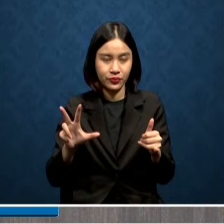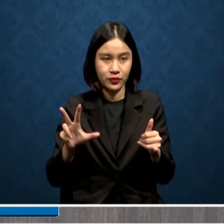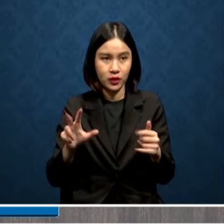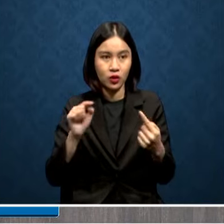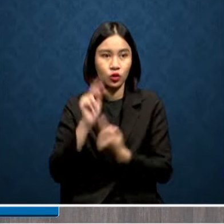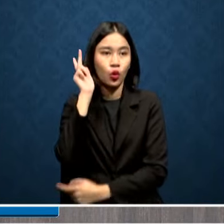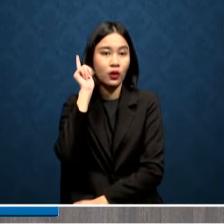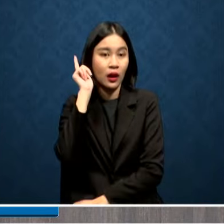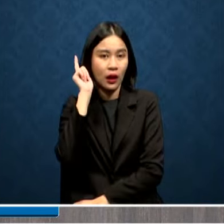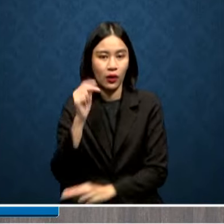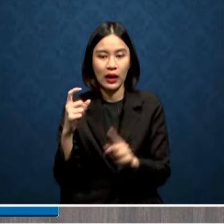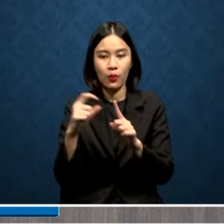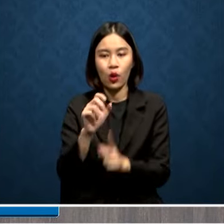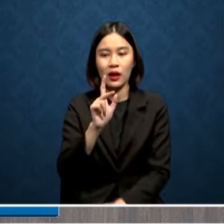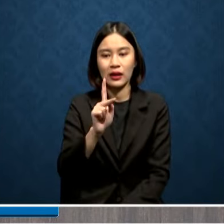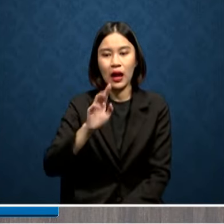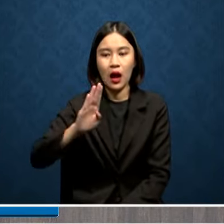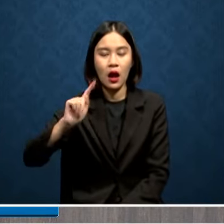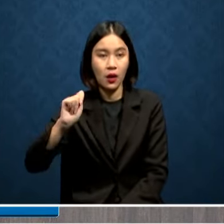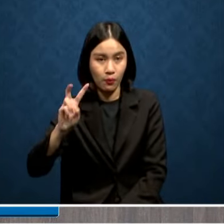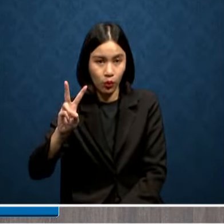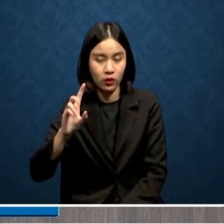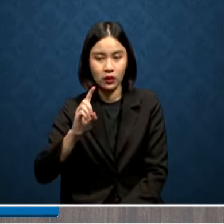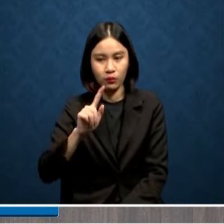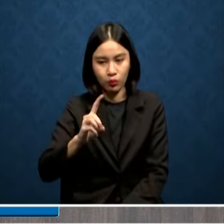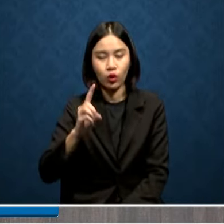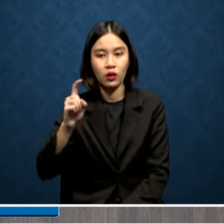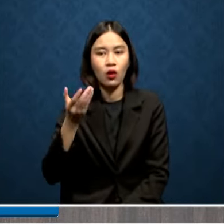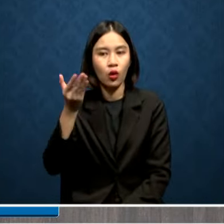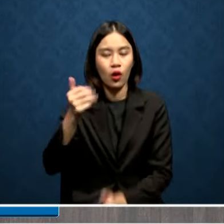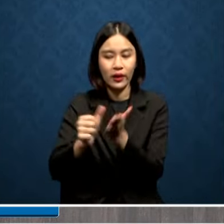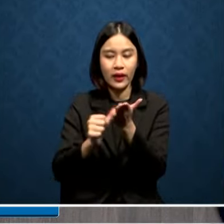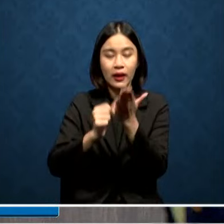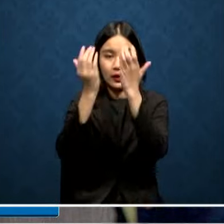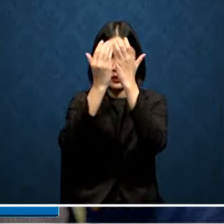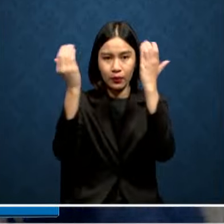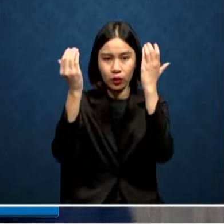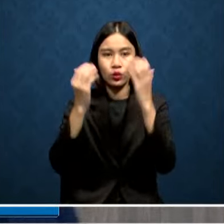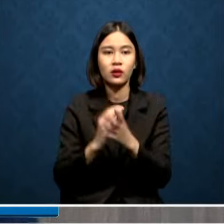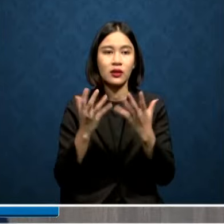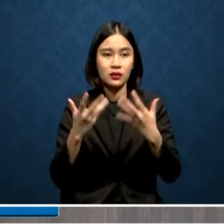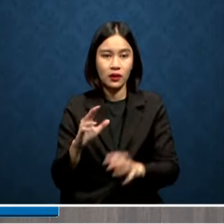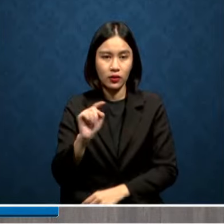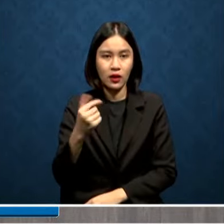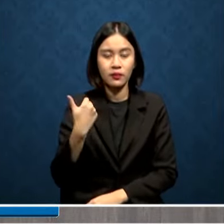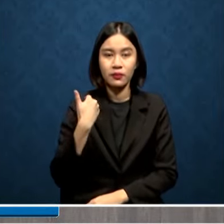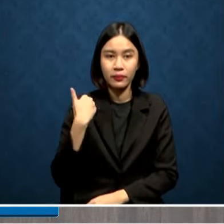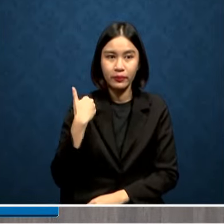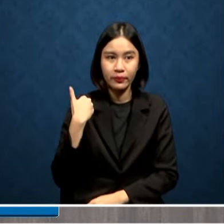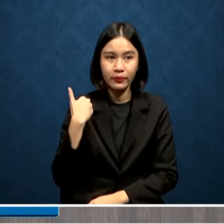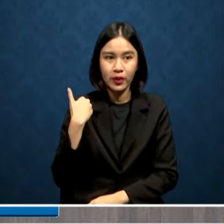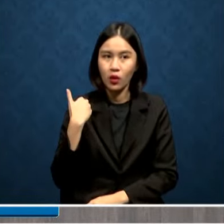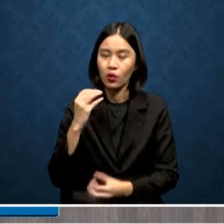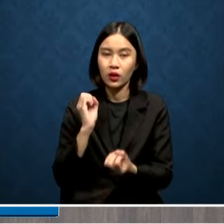สื่อมวลชนขณะนั้นได้ออกมาเรียกร้องให้แก้ไขรัฐธรรมนูญจนกระทั่งมีเรื่องราวบาน